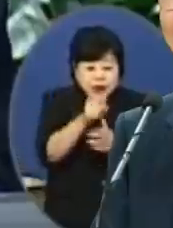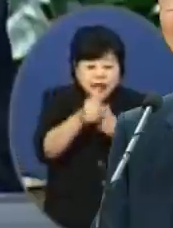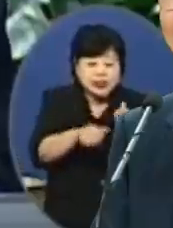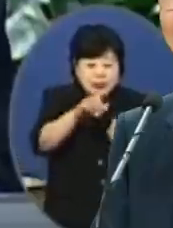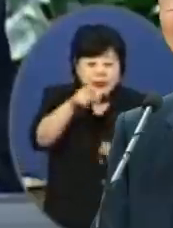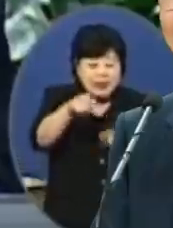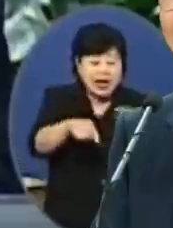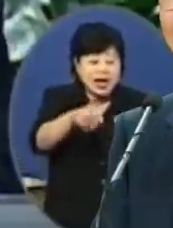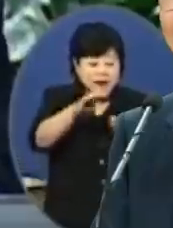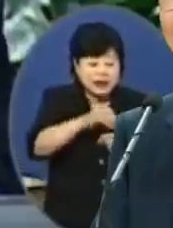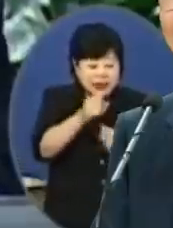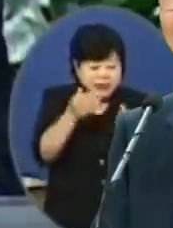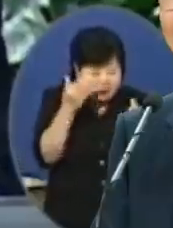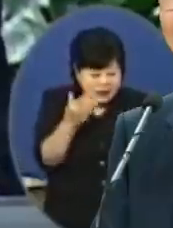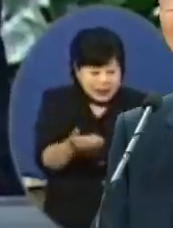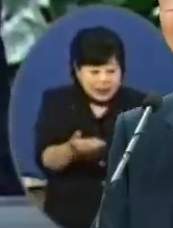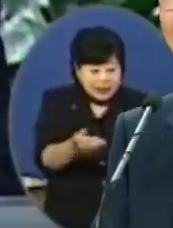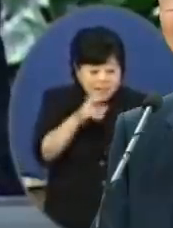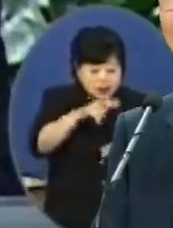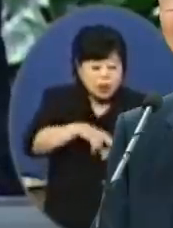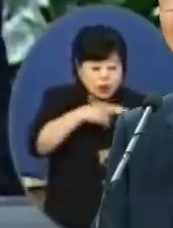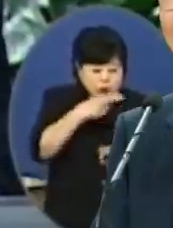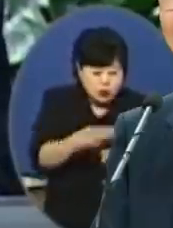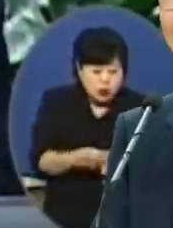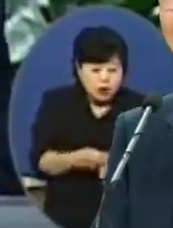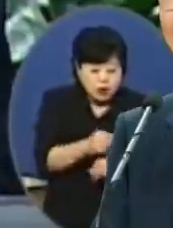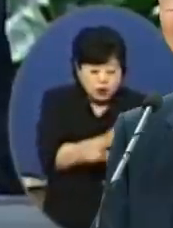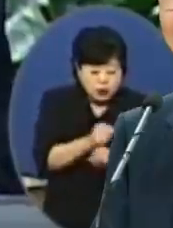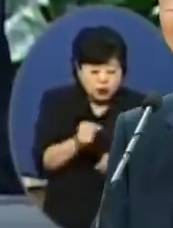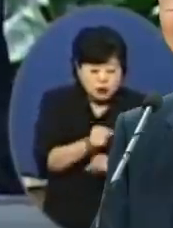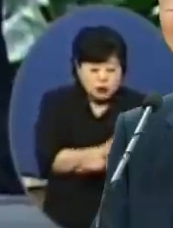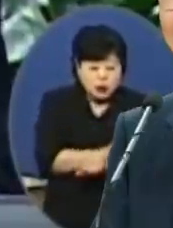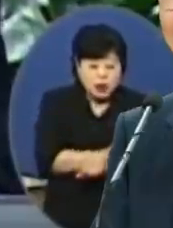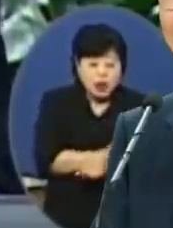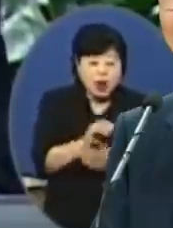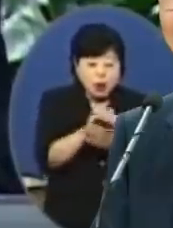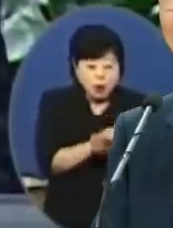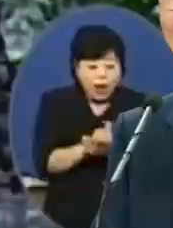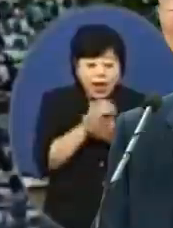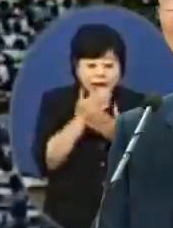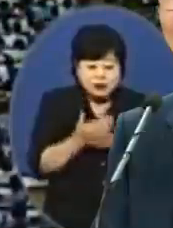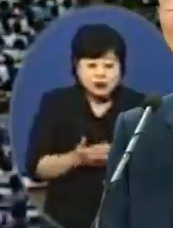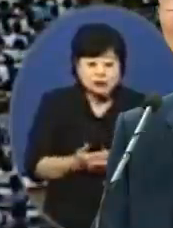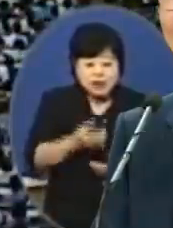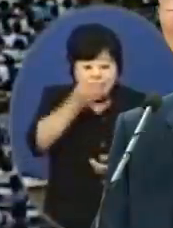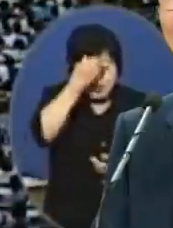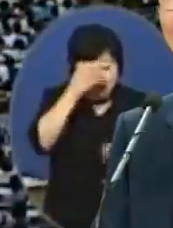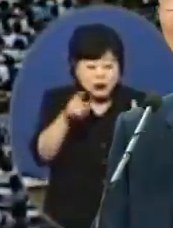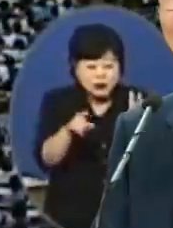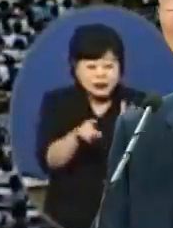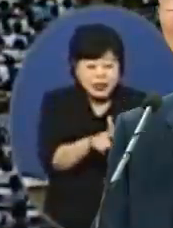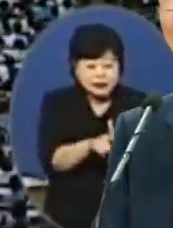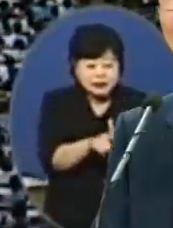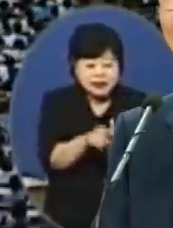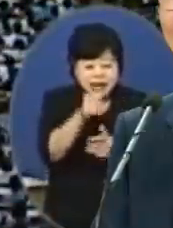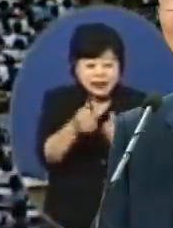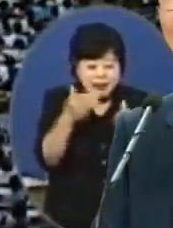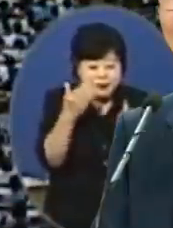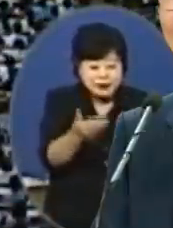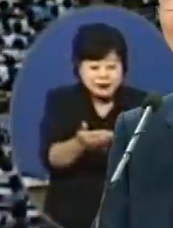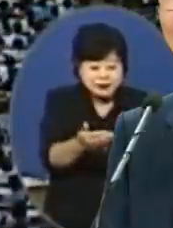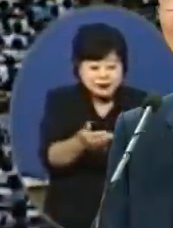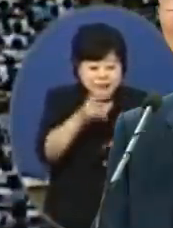앞에 나가면 하나님이 선물로 용서와 화해를 주시는 것입니다. 우리 기독교 신앙은